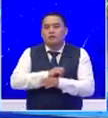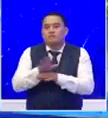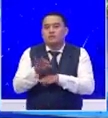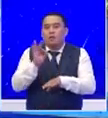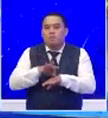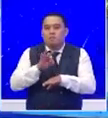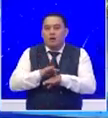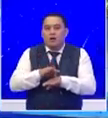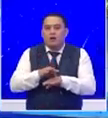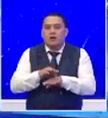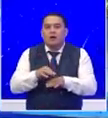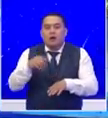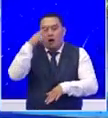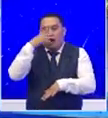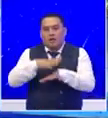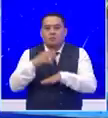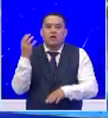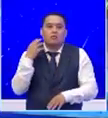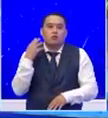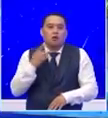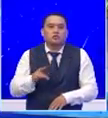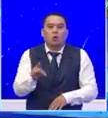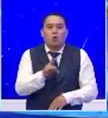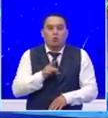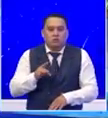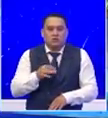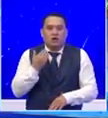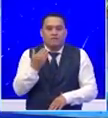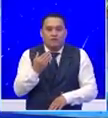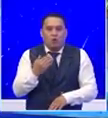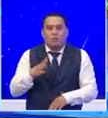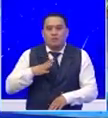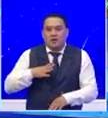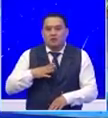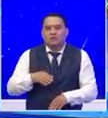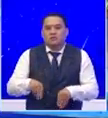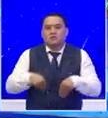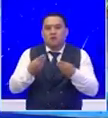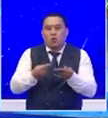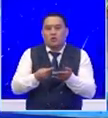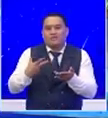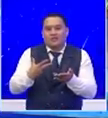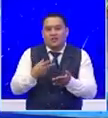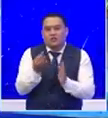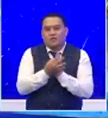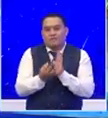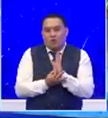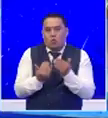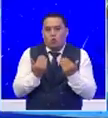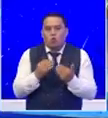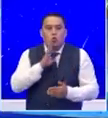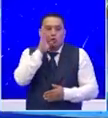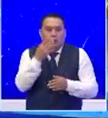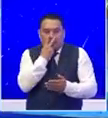Заболел коронавирусом и глава Кербулакского района Алматинской области. Вчера Махабат Бигельдиев сдал тест на вирус. Сегодня утром